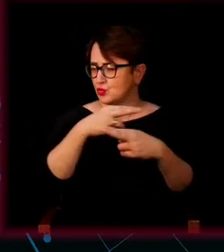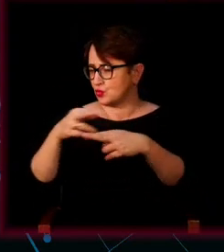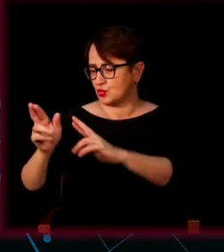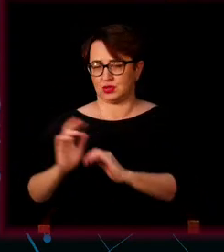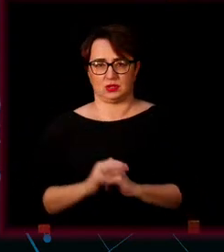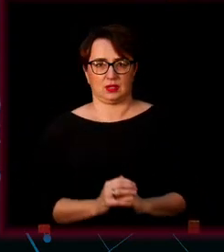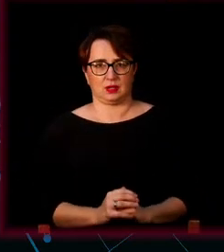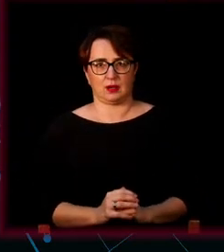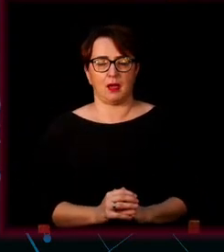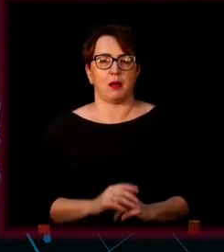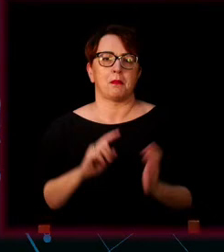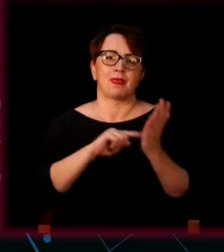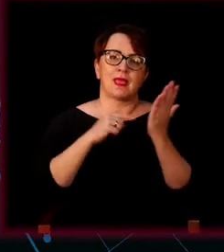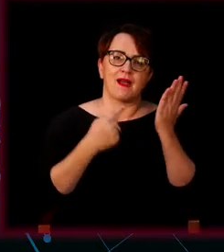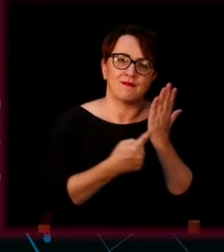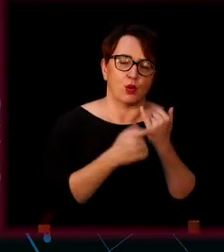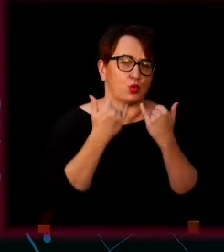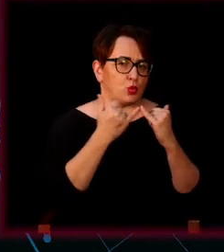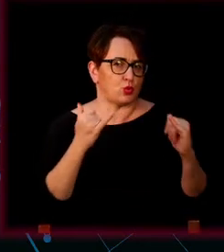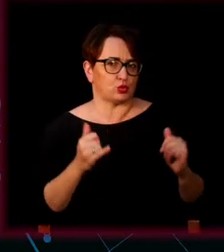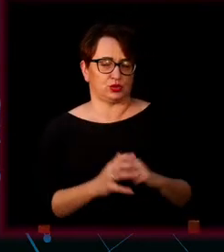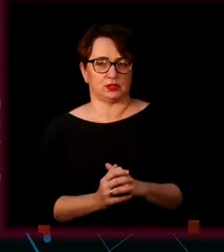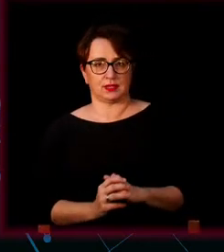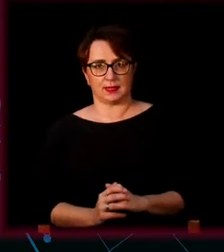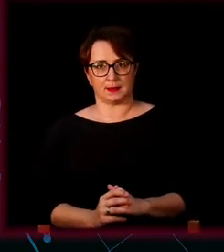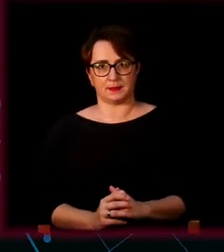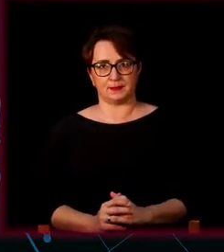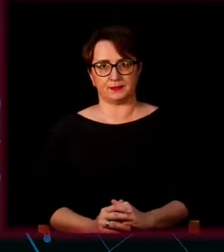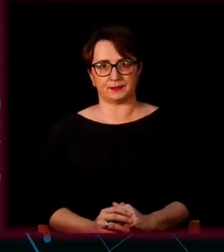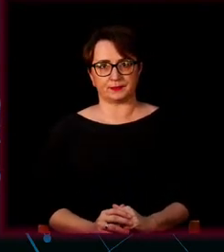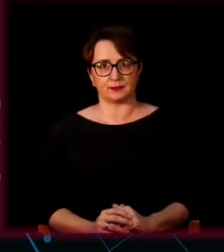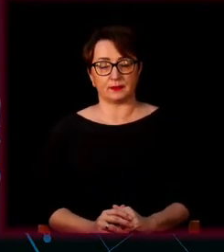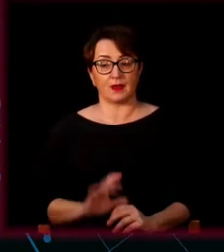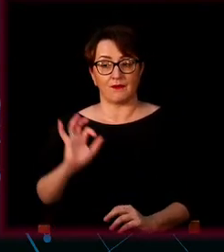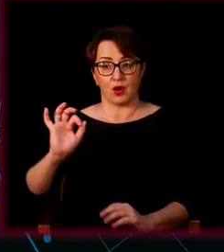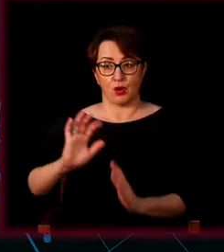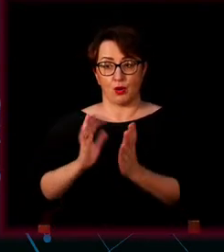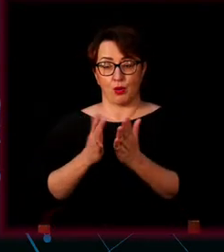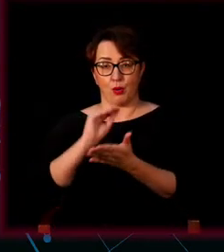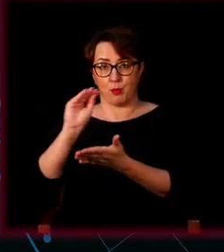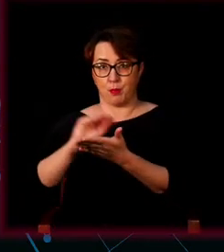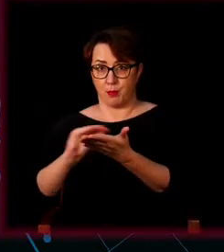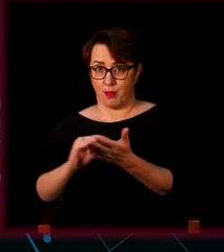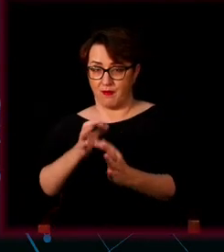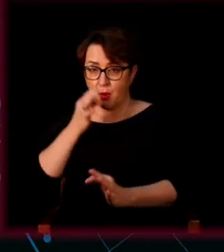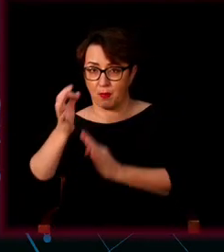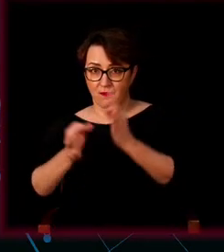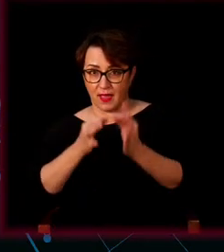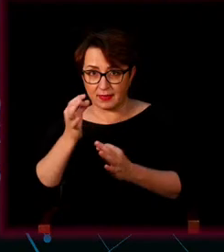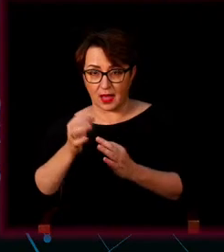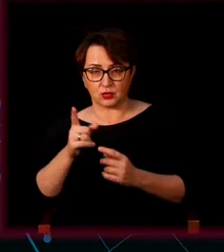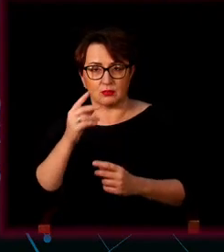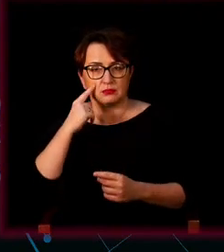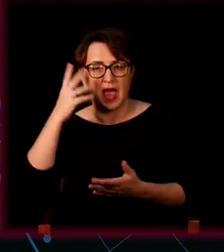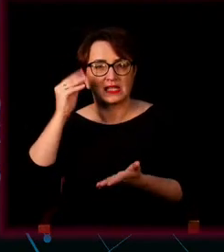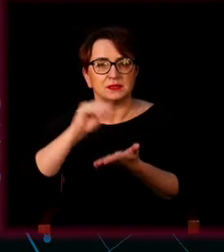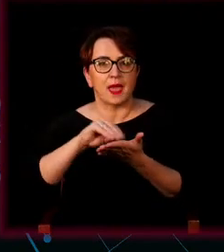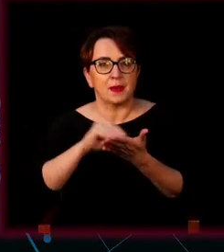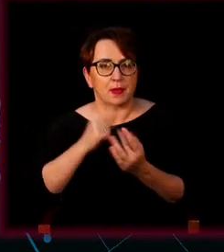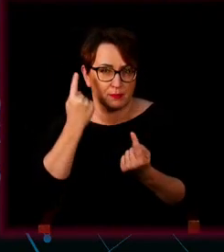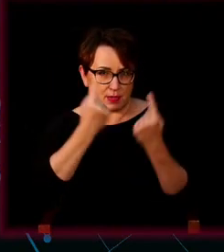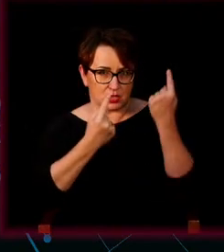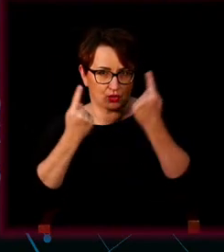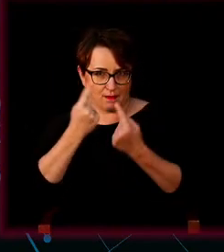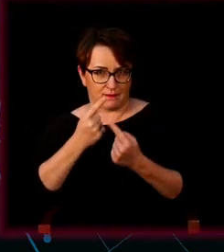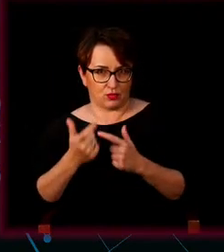pomocy różnych metafor, który przybliża jej powieści i opowiadania do takich eksperymentów myślowych. I